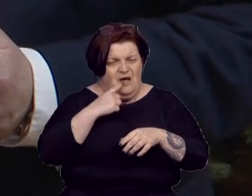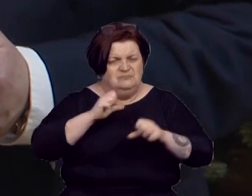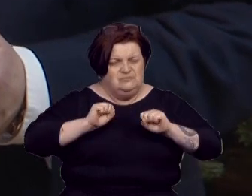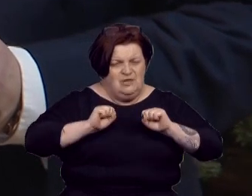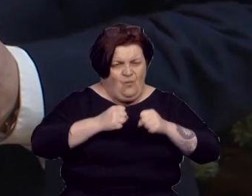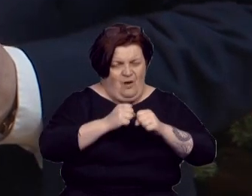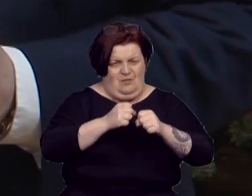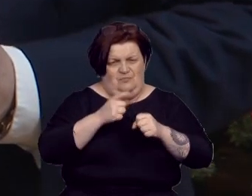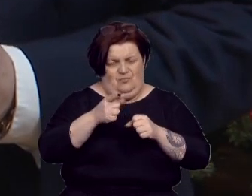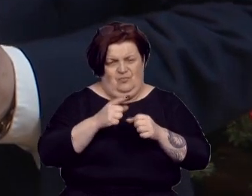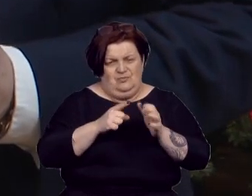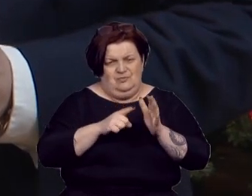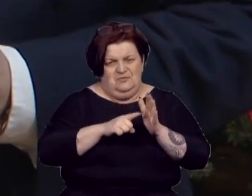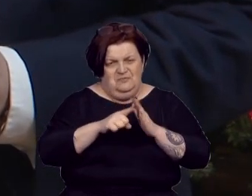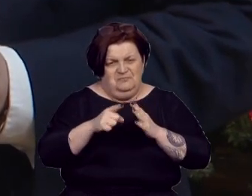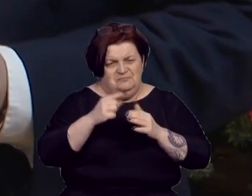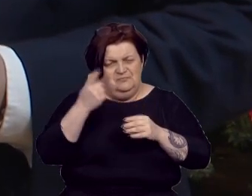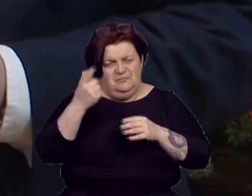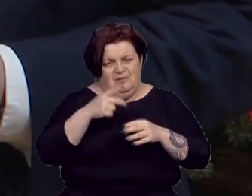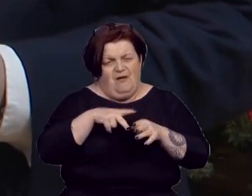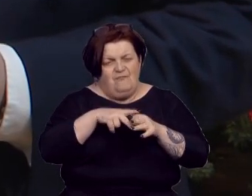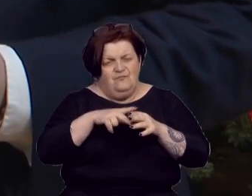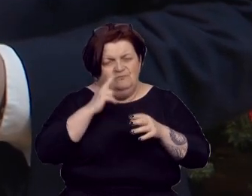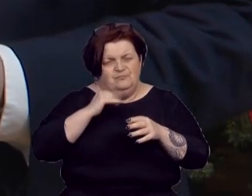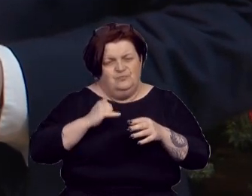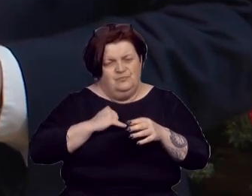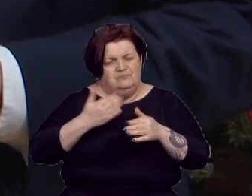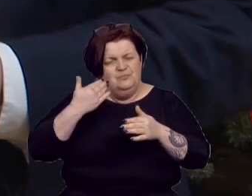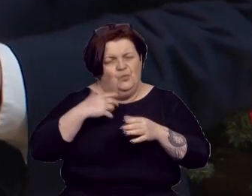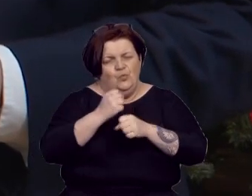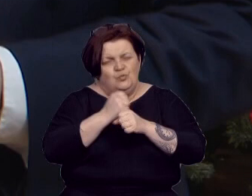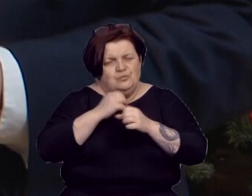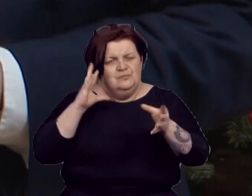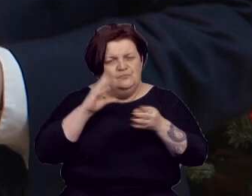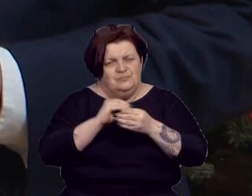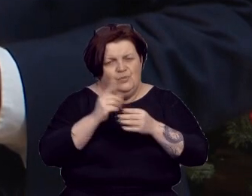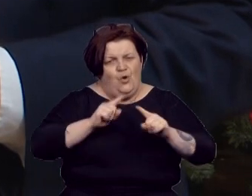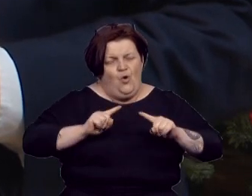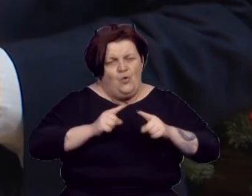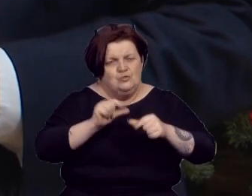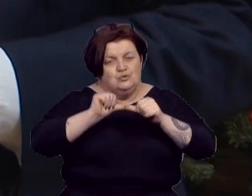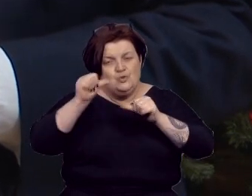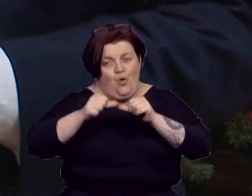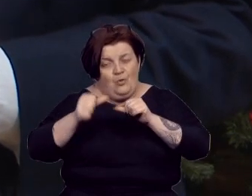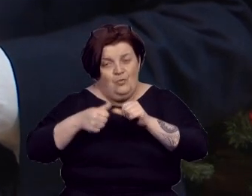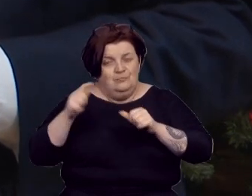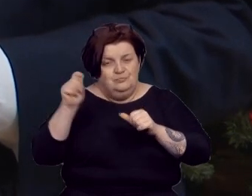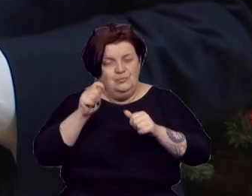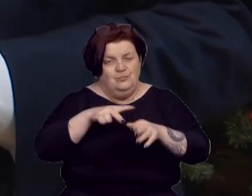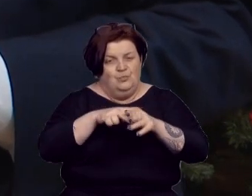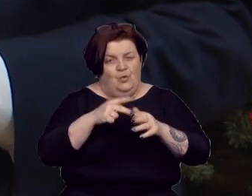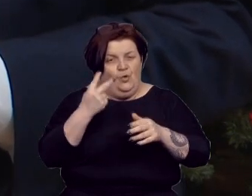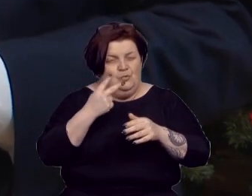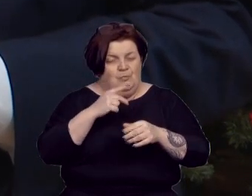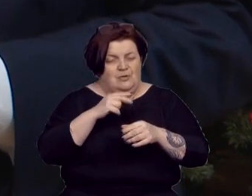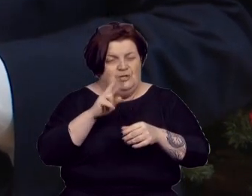nieprzeciętne zaangażowanie i działalność na rzecz kultywowania kawaleryjskich tradycji Grudziądza poprzez organizację corocznych zjazdów kawalerzystów